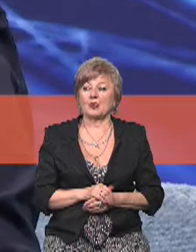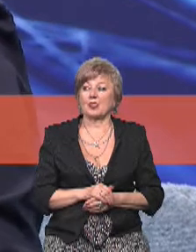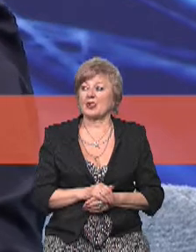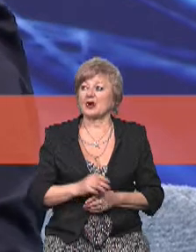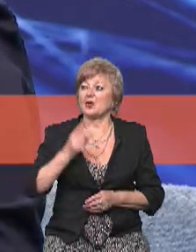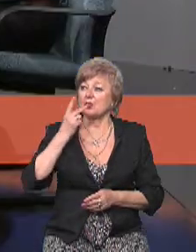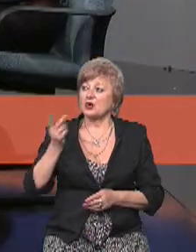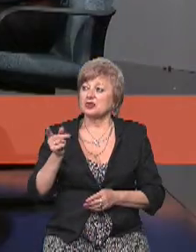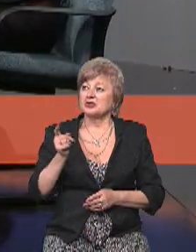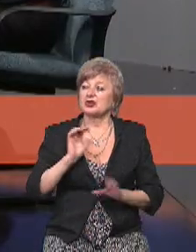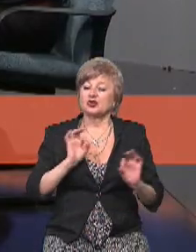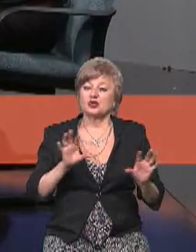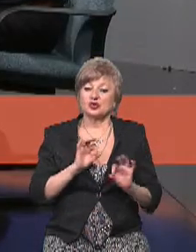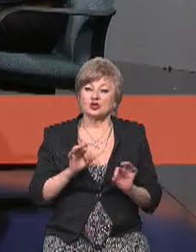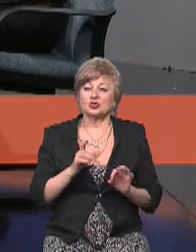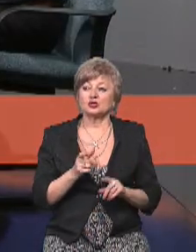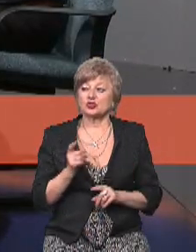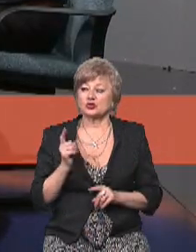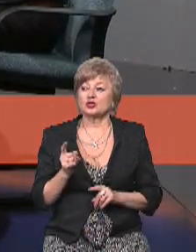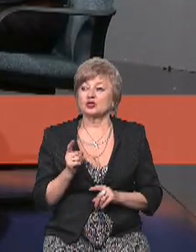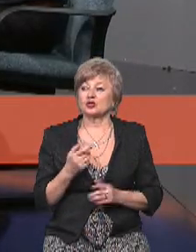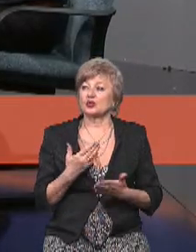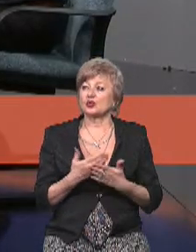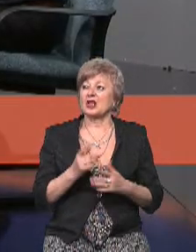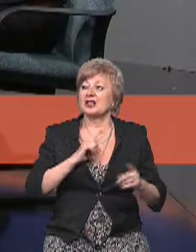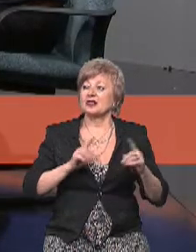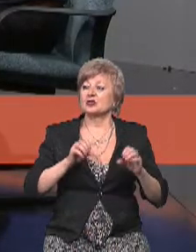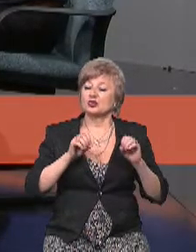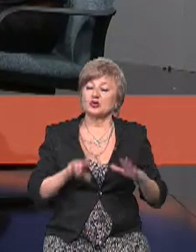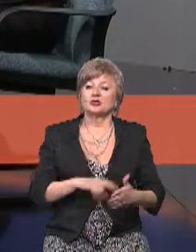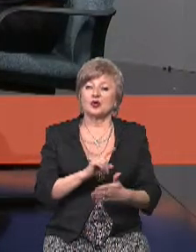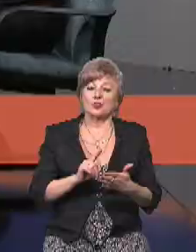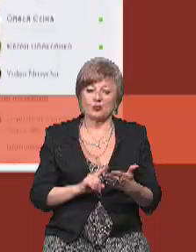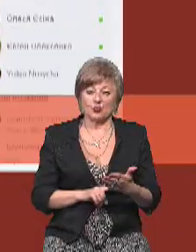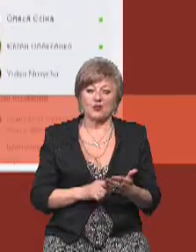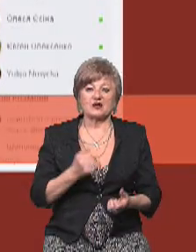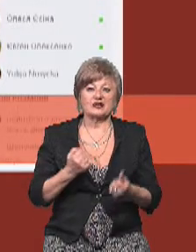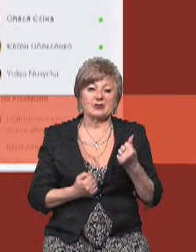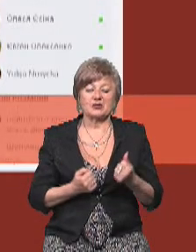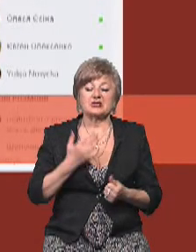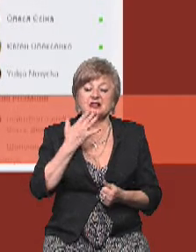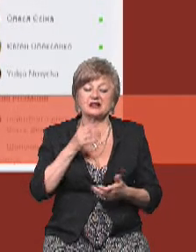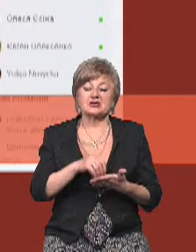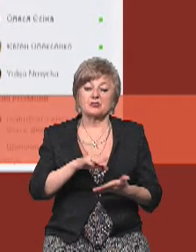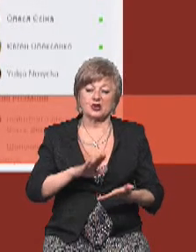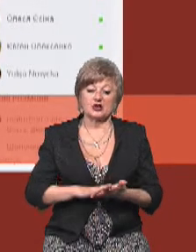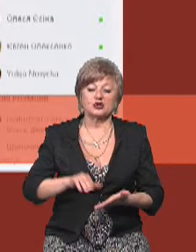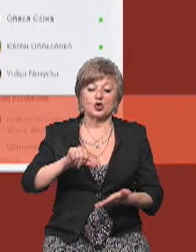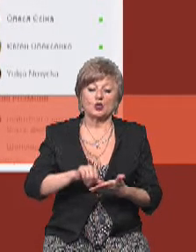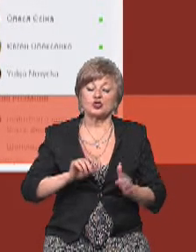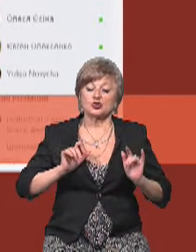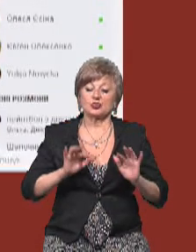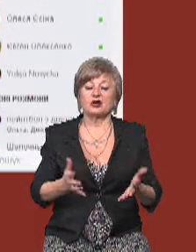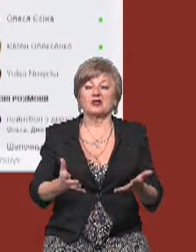він зазначив про те, що в приміщенні Міністерства інфраструктури відбулася нарада щодо вирішення питань розмитнення автомобілів з іноземною реєстрацією. Участь у заході